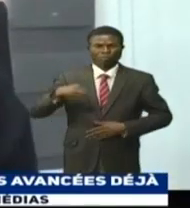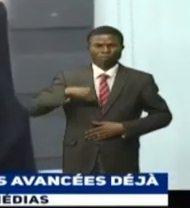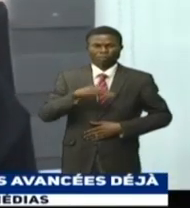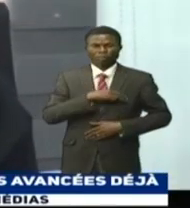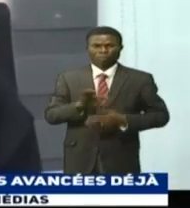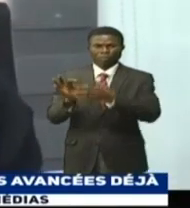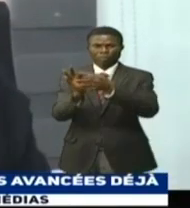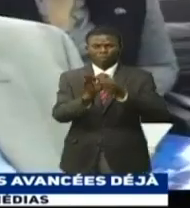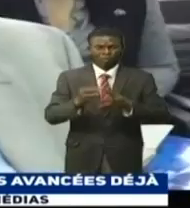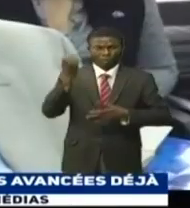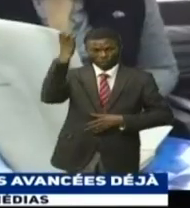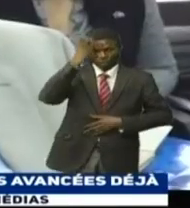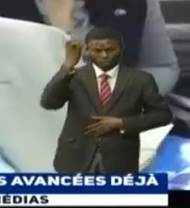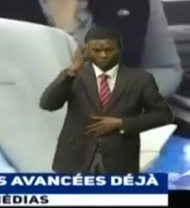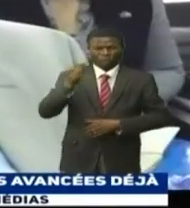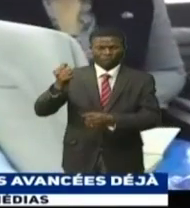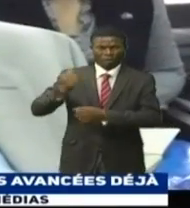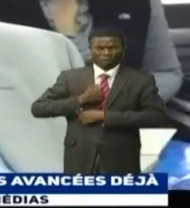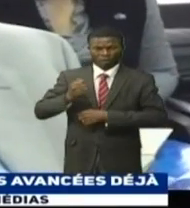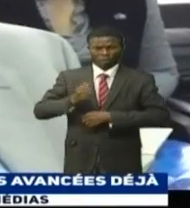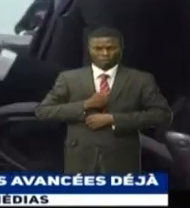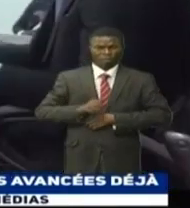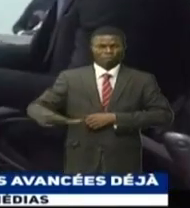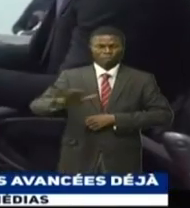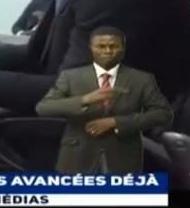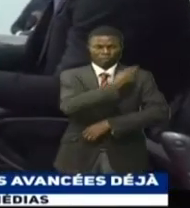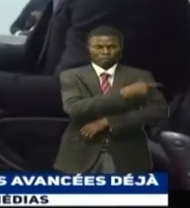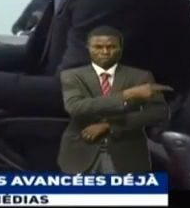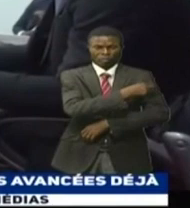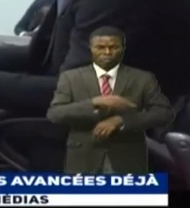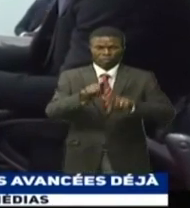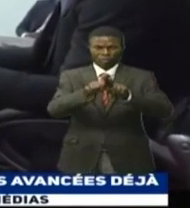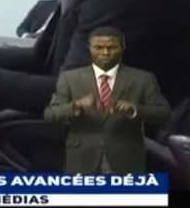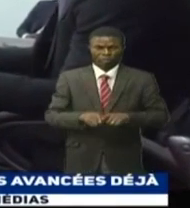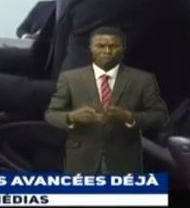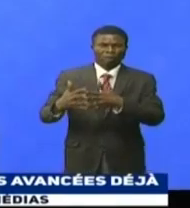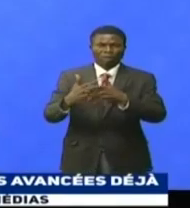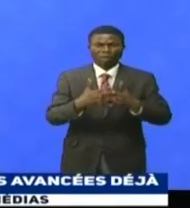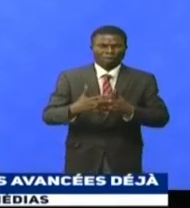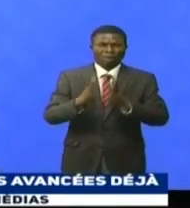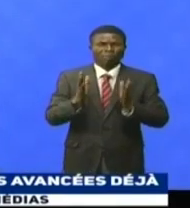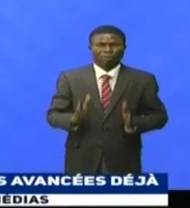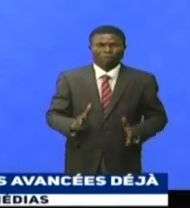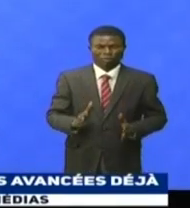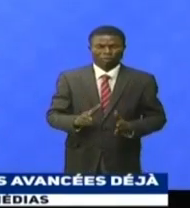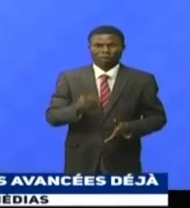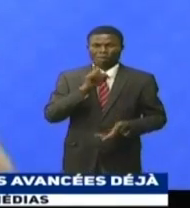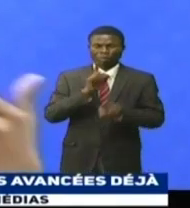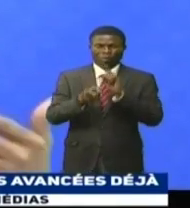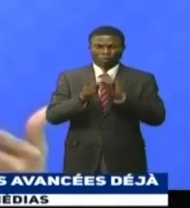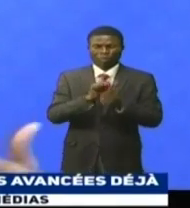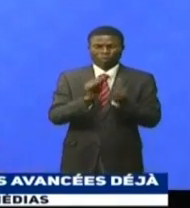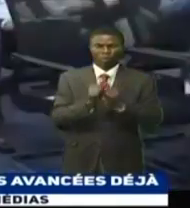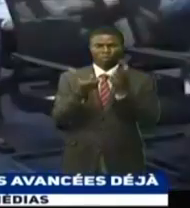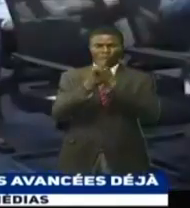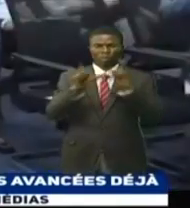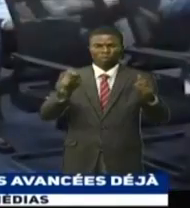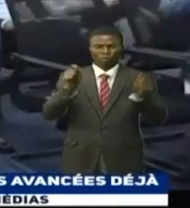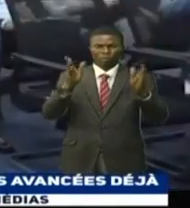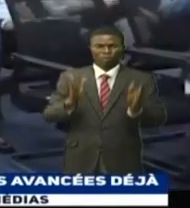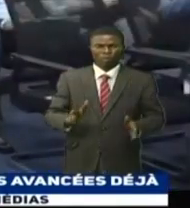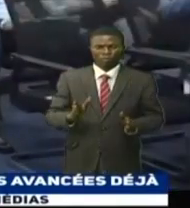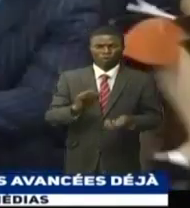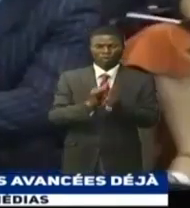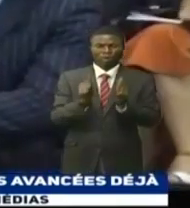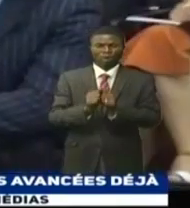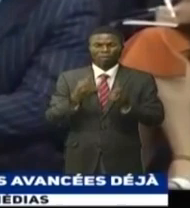l'Union européenne du Canada de la Suisse de la Norvège et de États-Unis d'Amérique autour de la liberté de la presse de discours de